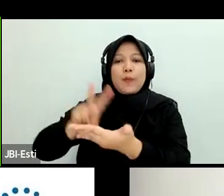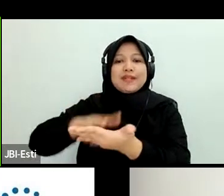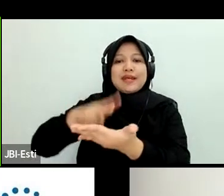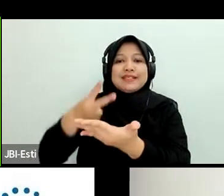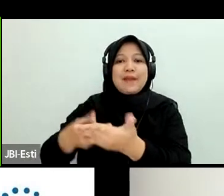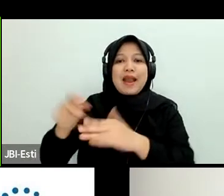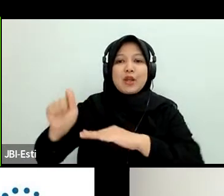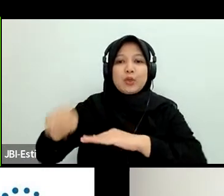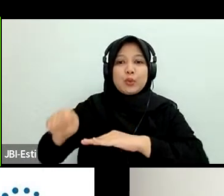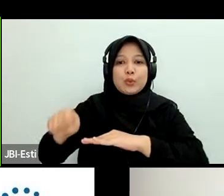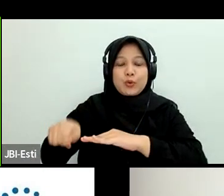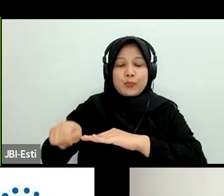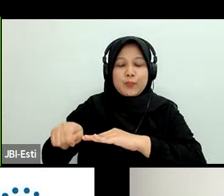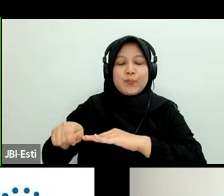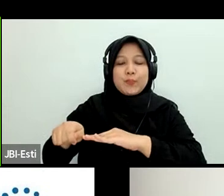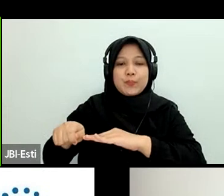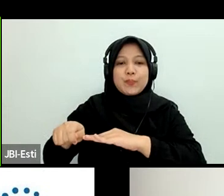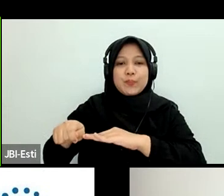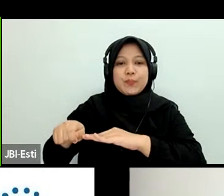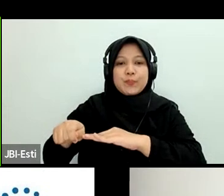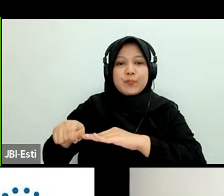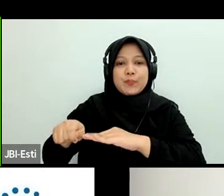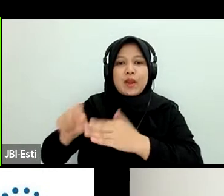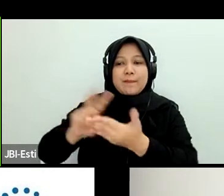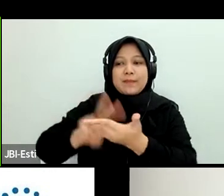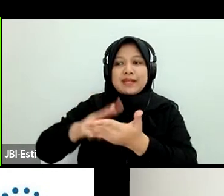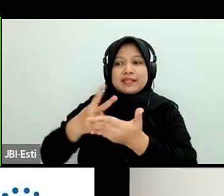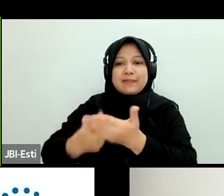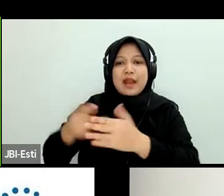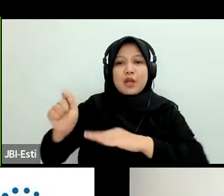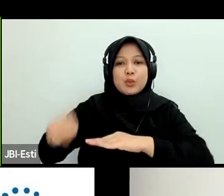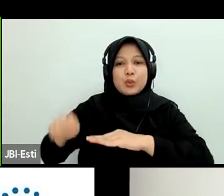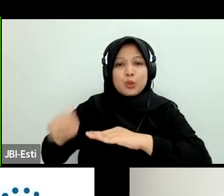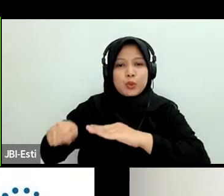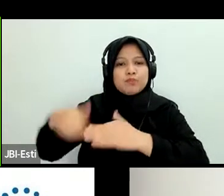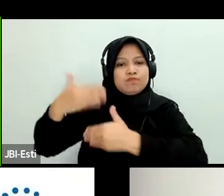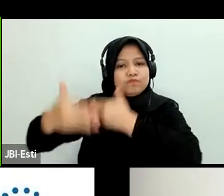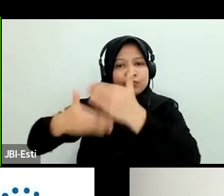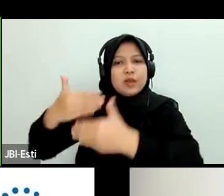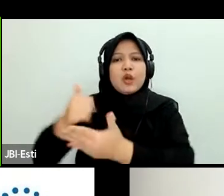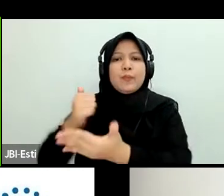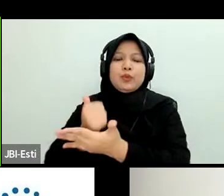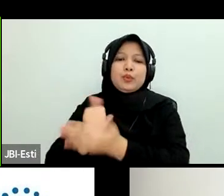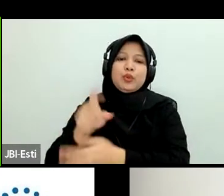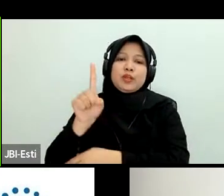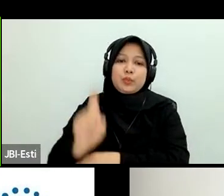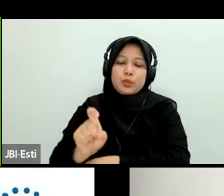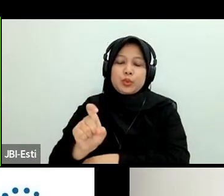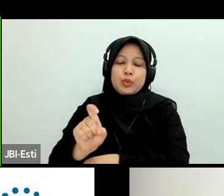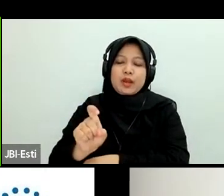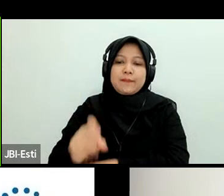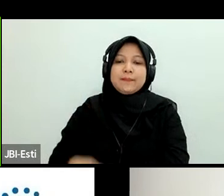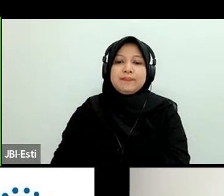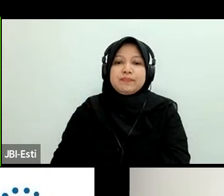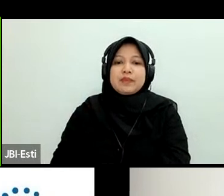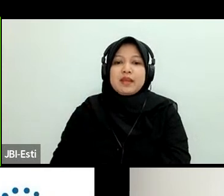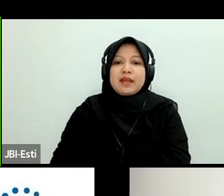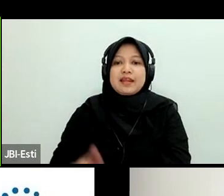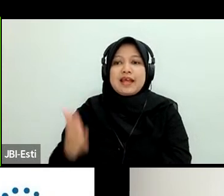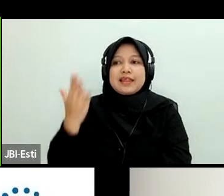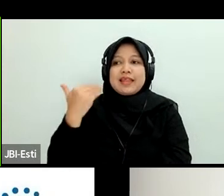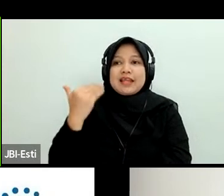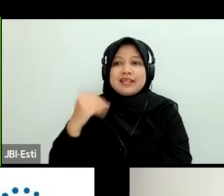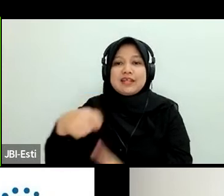studinya ya dipilih studinya makin hari makin di semakin dibutuhkan sama seperti yang ketiga eh pertanyaan